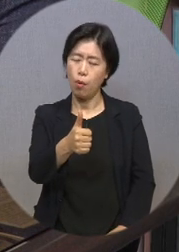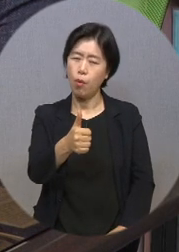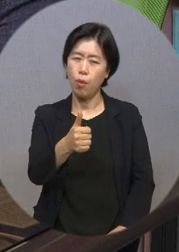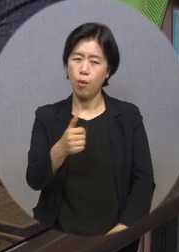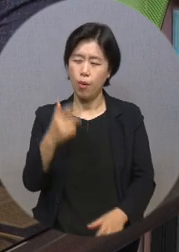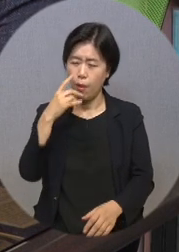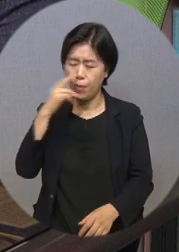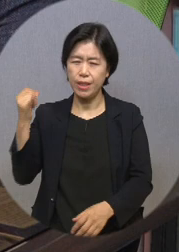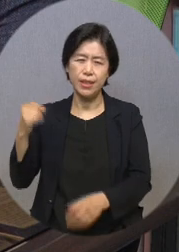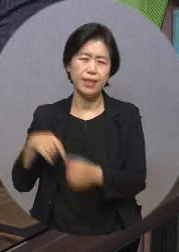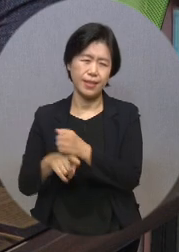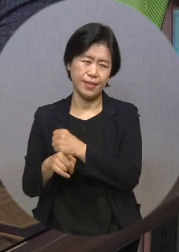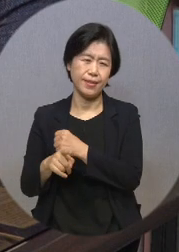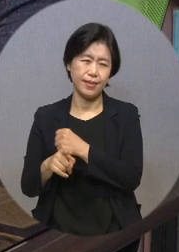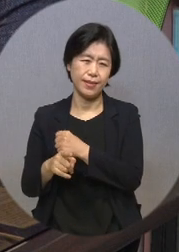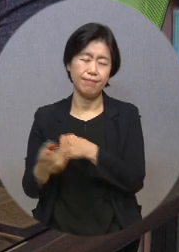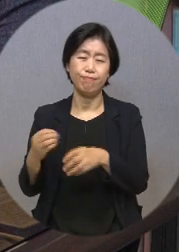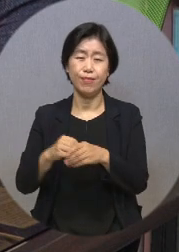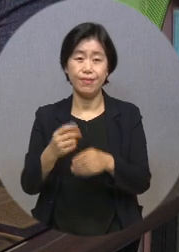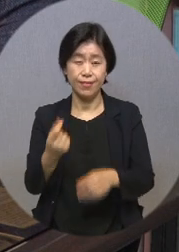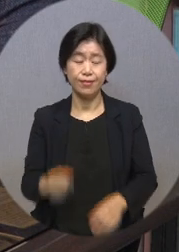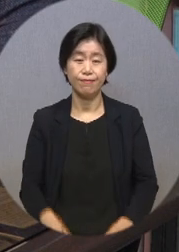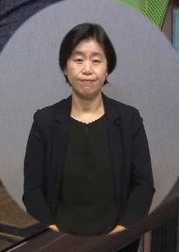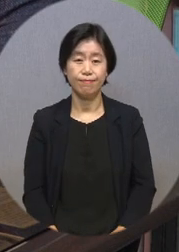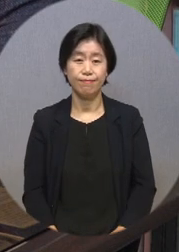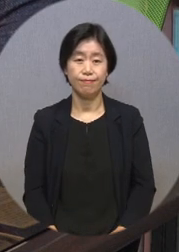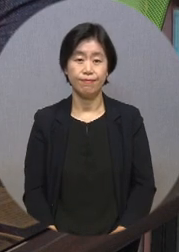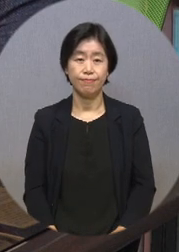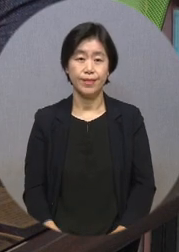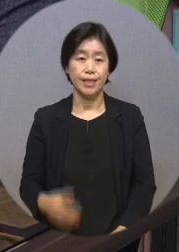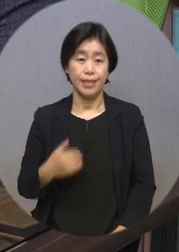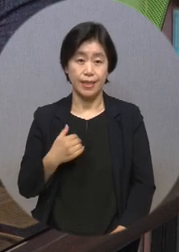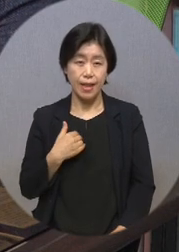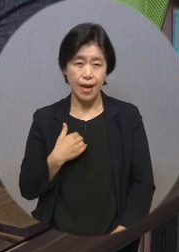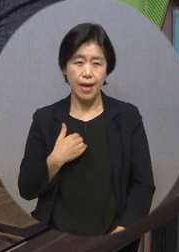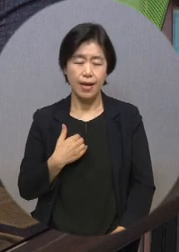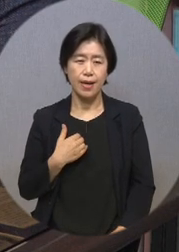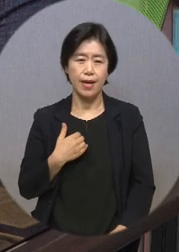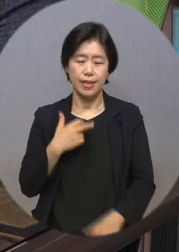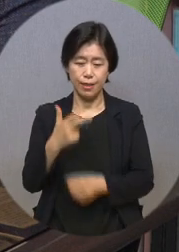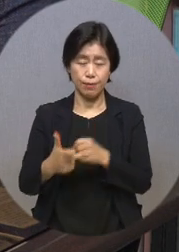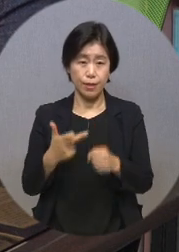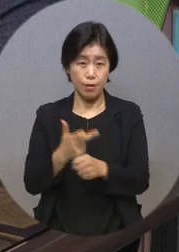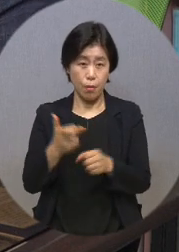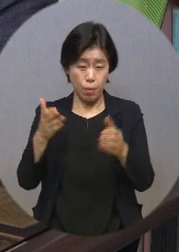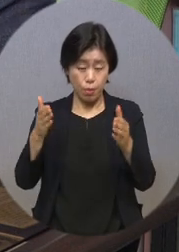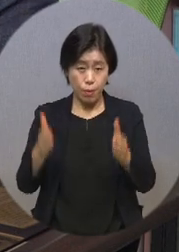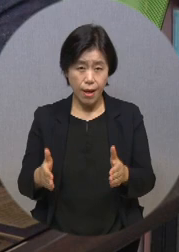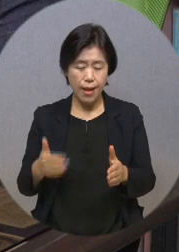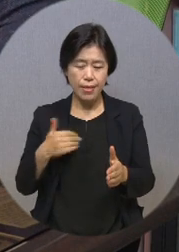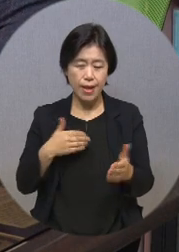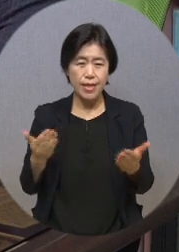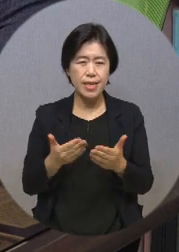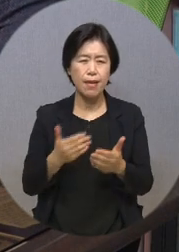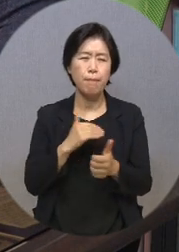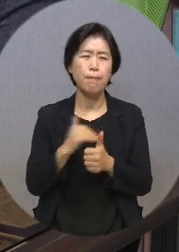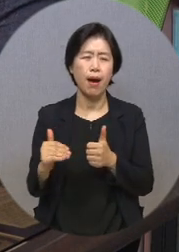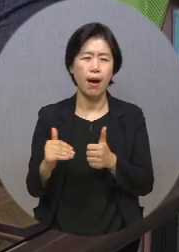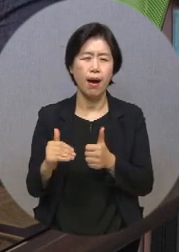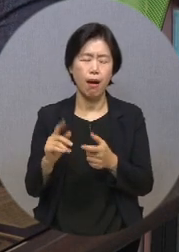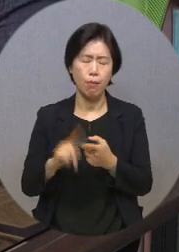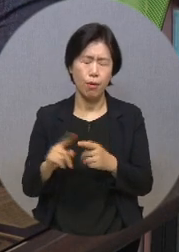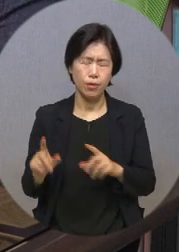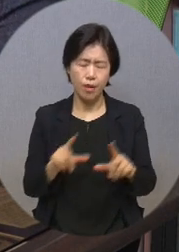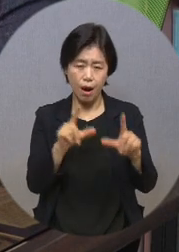공무원 노조 송파업 사건으로 제가 해직된 이후에 그 17년 만에 복직해서 세종시청에 들어왔는데 사실 또 그와